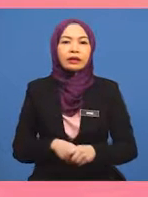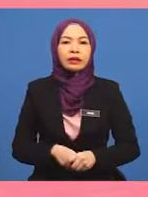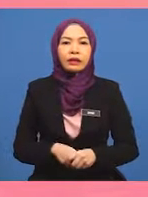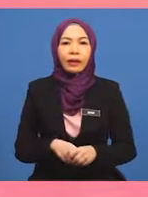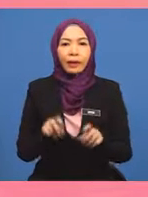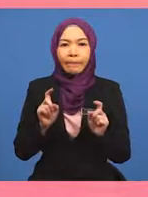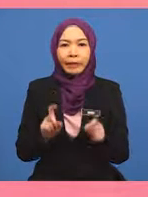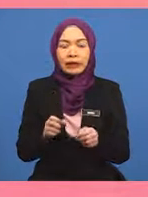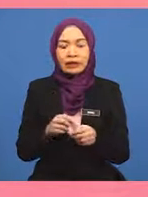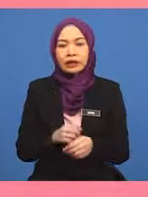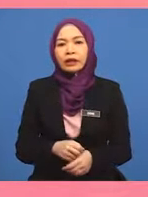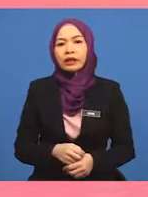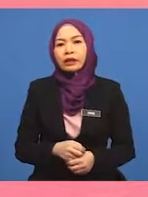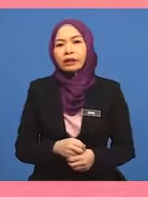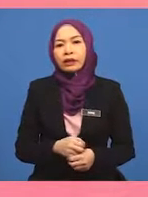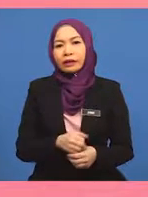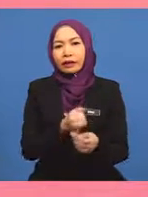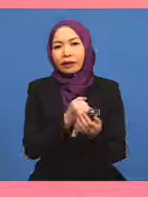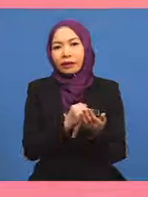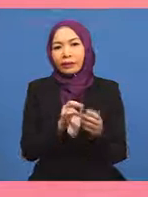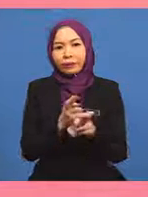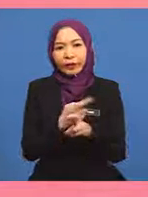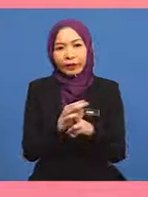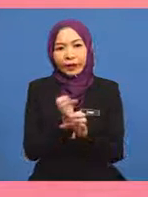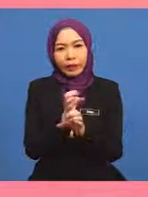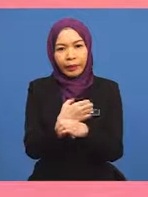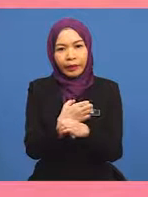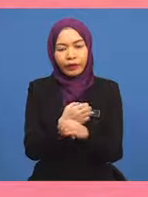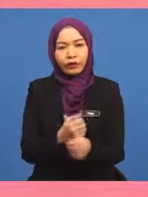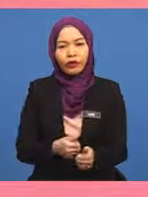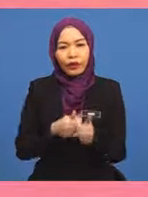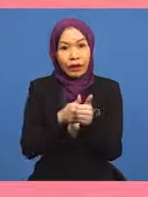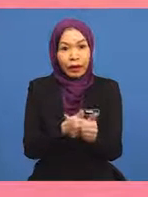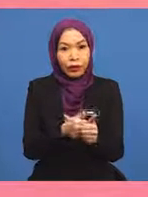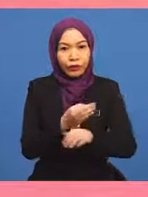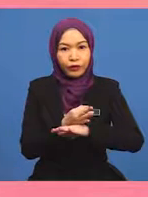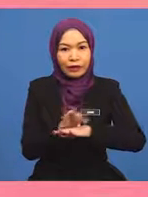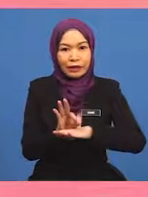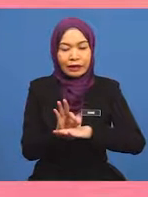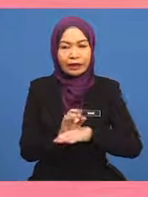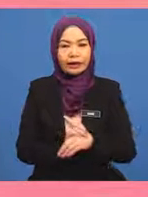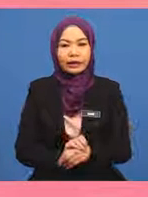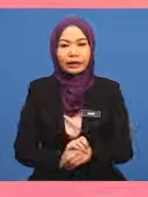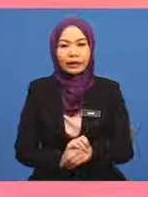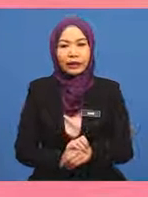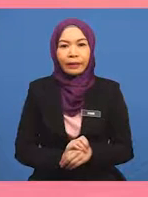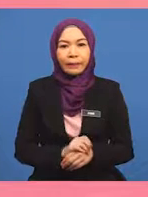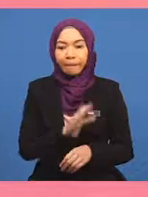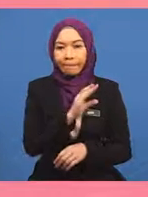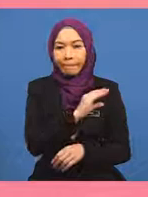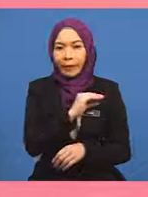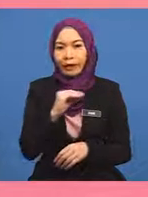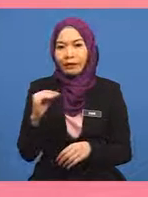yang direka bentuk untuk berfungsi sebagai tempat duduk, namun bagi